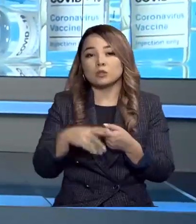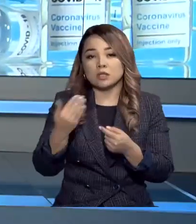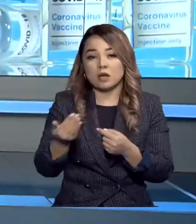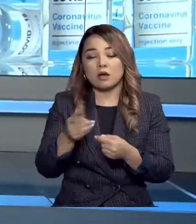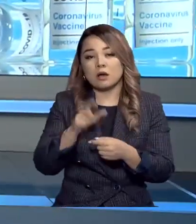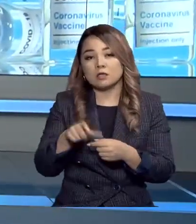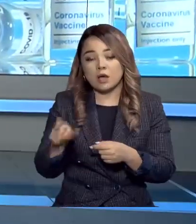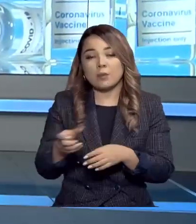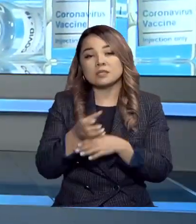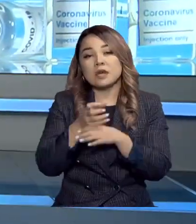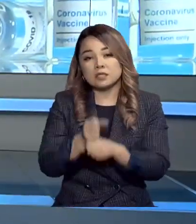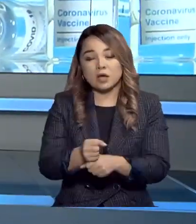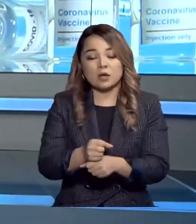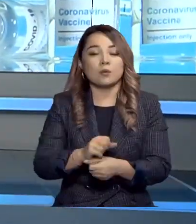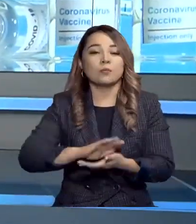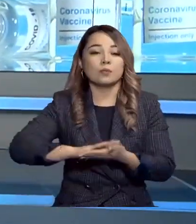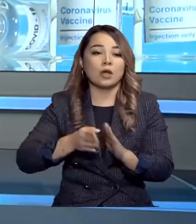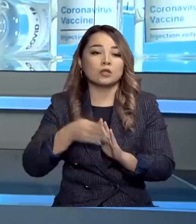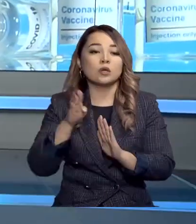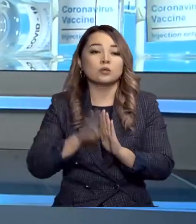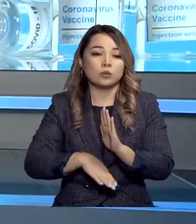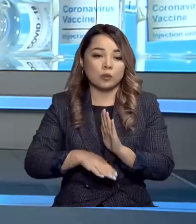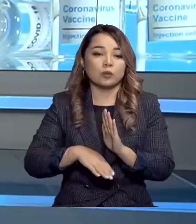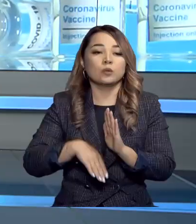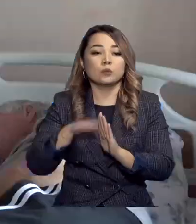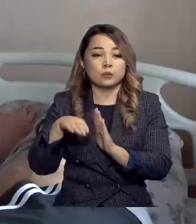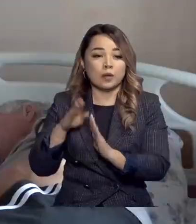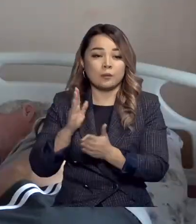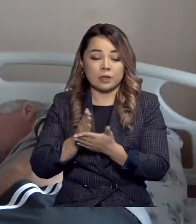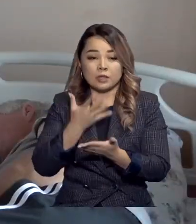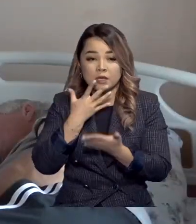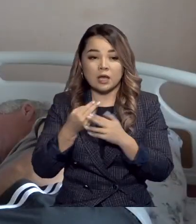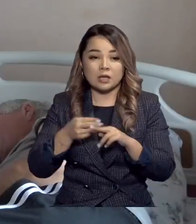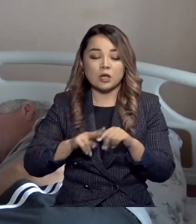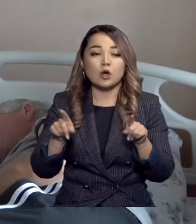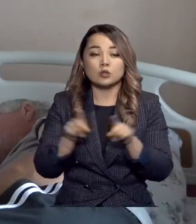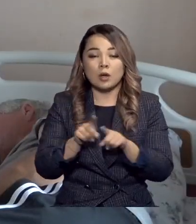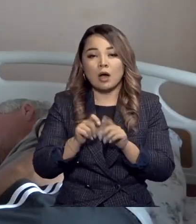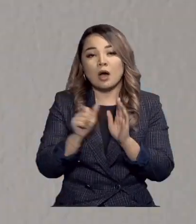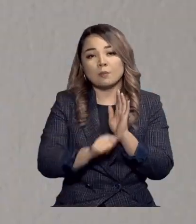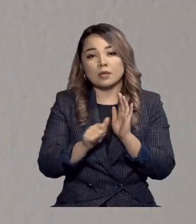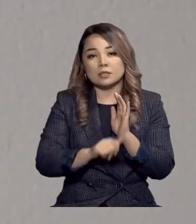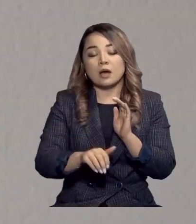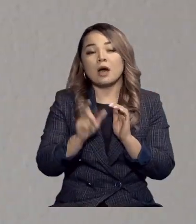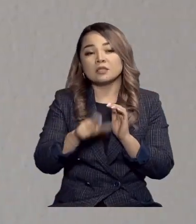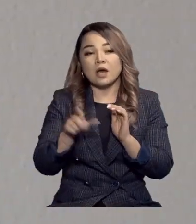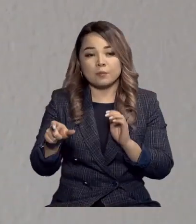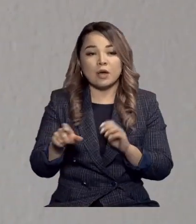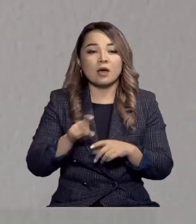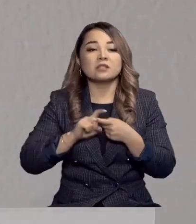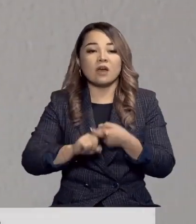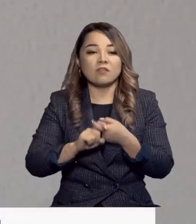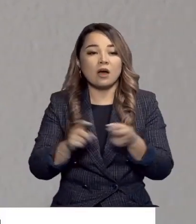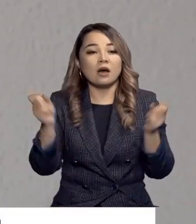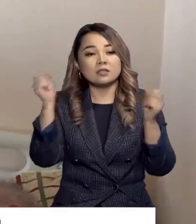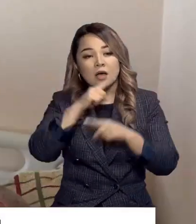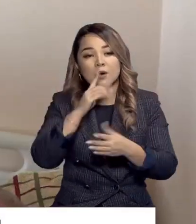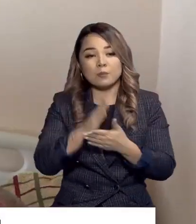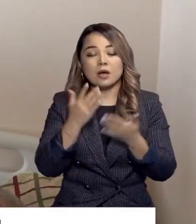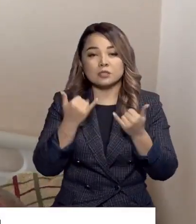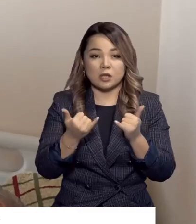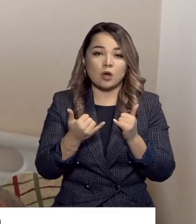азайып, эпидахуал тұрақталып келеді. Қоғамдық денсаулық сақтау басқармасының мәліметінше соңғы тәулікте 60 адамнан инфекция анықталған.